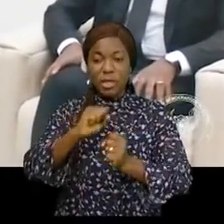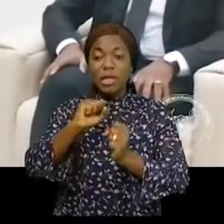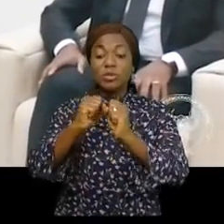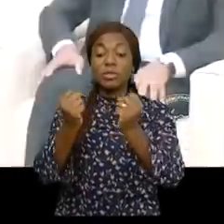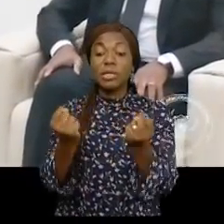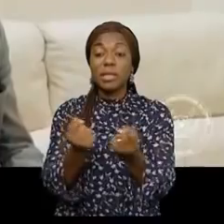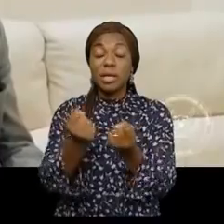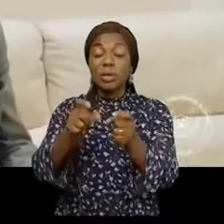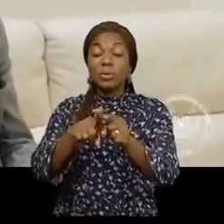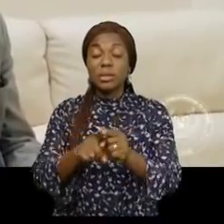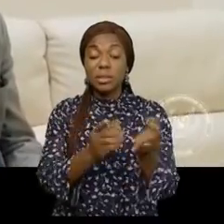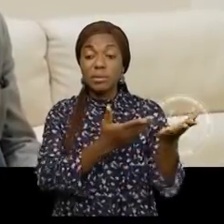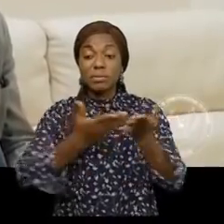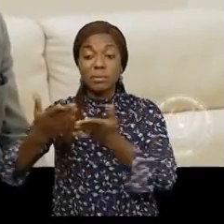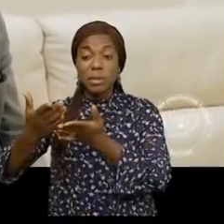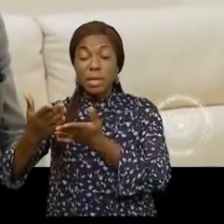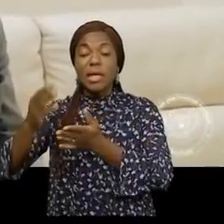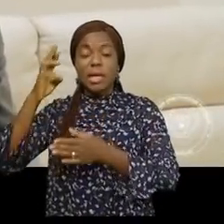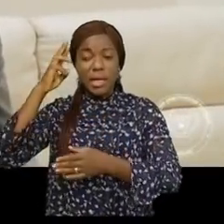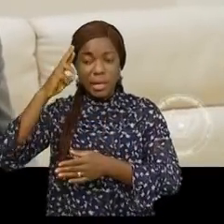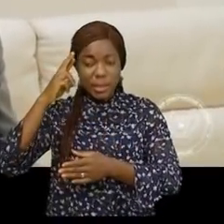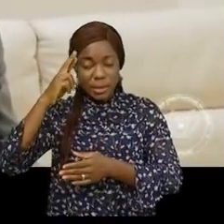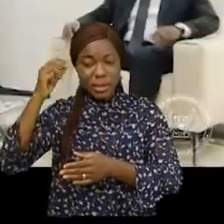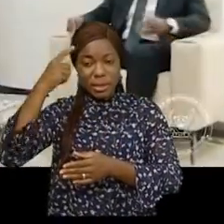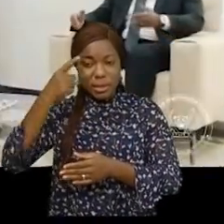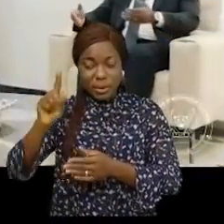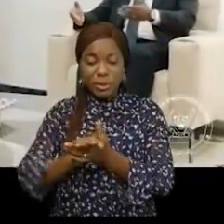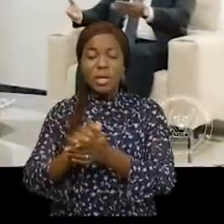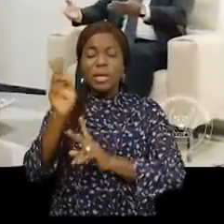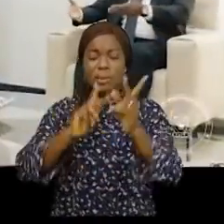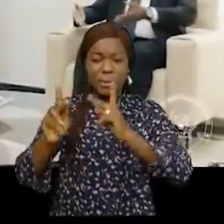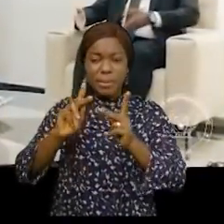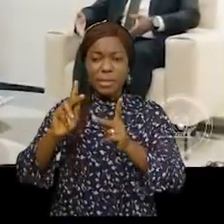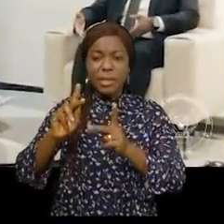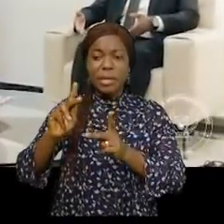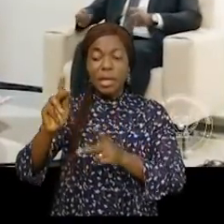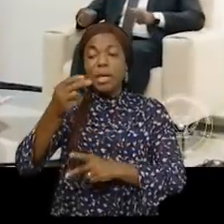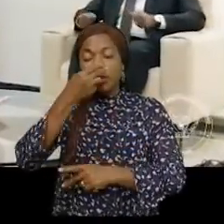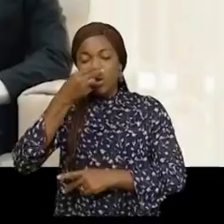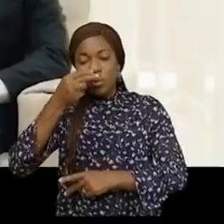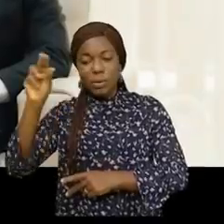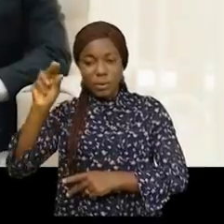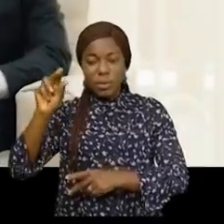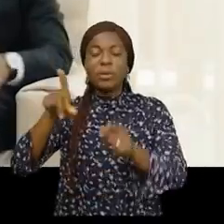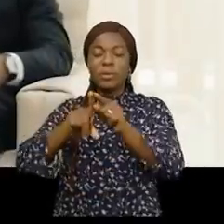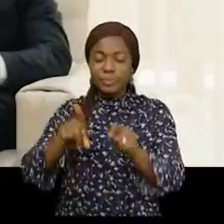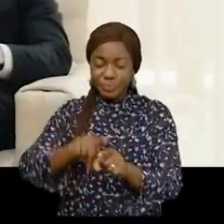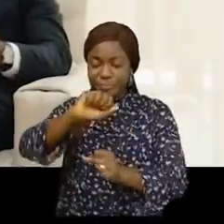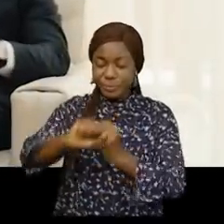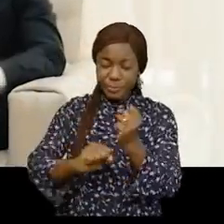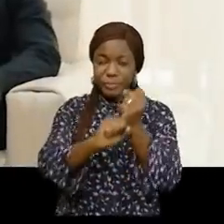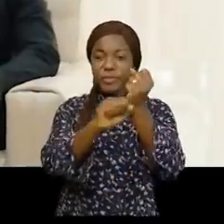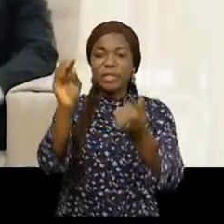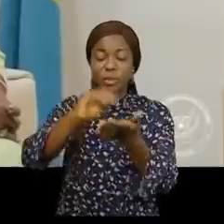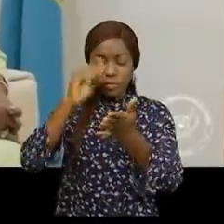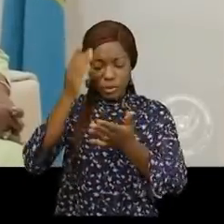MONUSCO à la population de Goma frappée par l'éruption du mont Nirangogo. La MONUSCO s'associe aux agences du système des Nations Unies